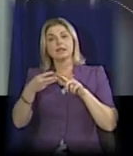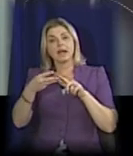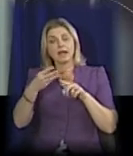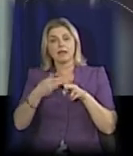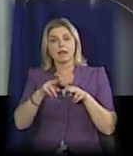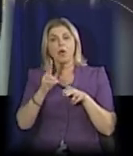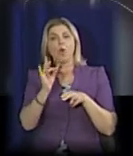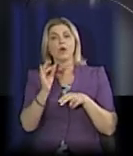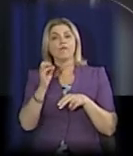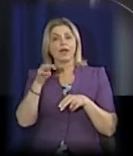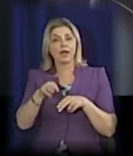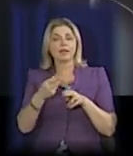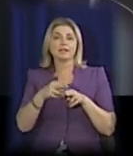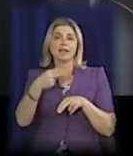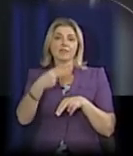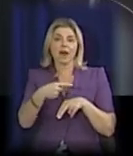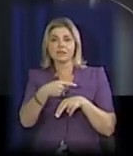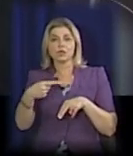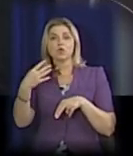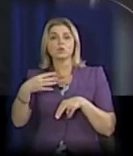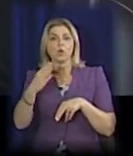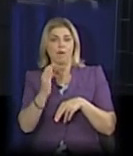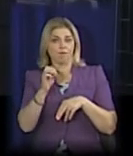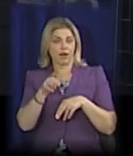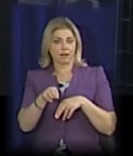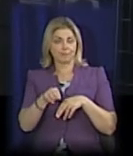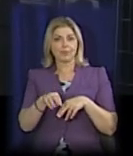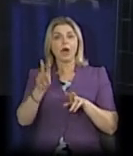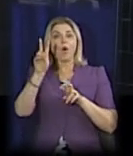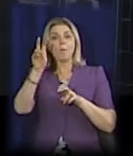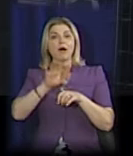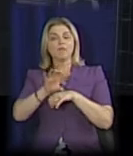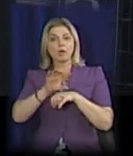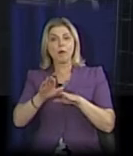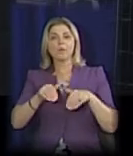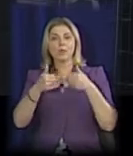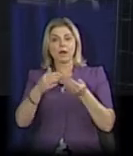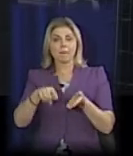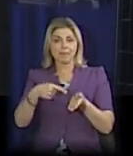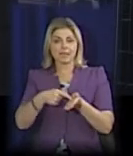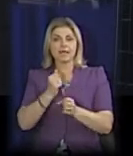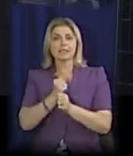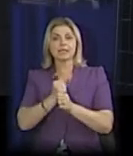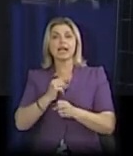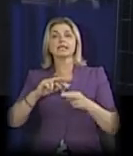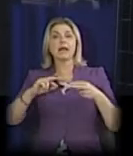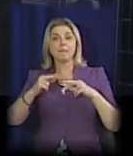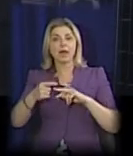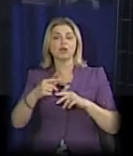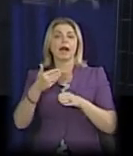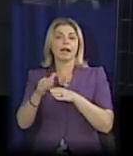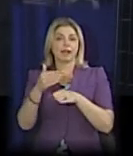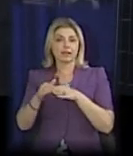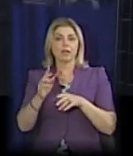– це «Корвет». В основному це 20-40 Вт. Компанія-виробника пропонує місту здійснити заміну у кредит. Поки що